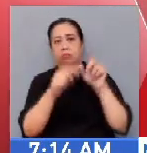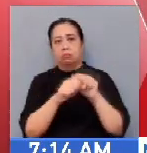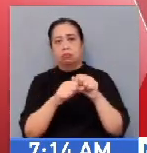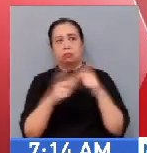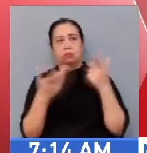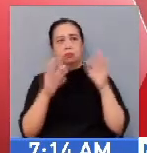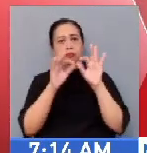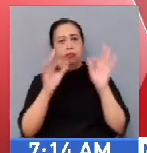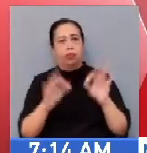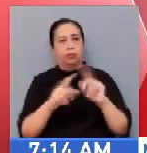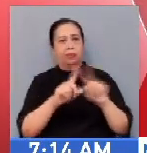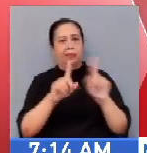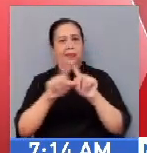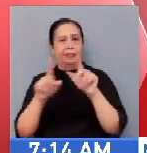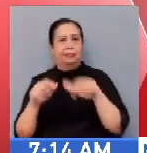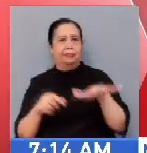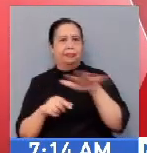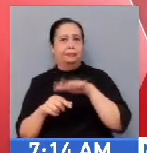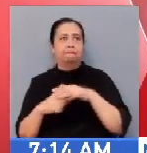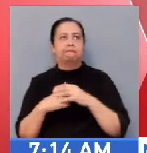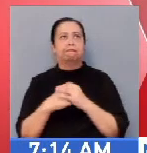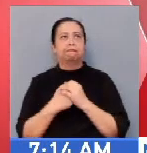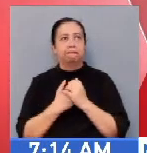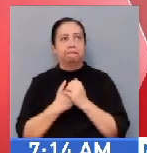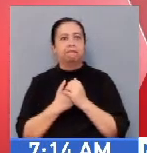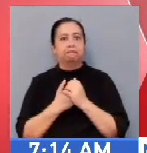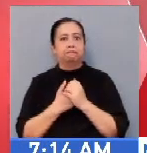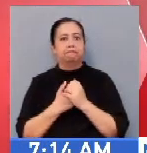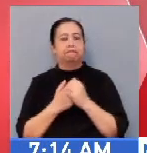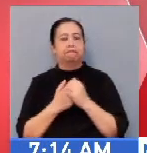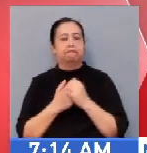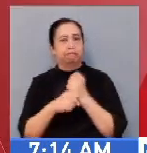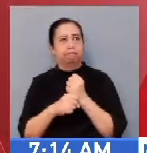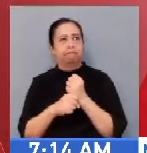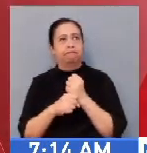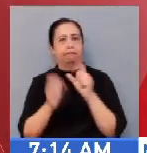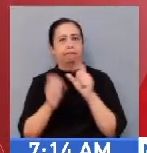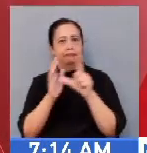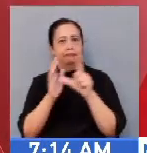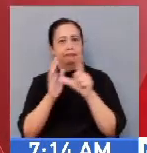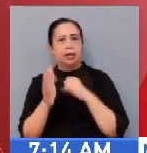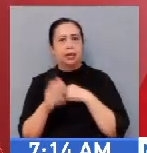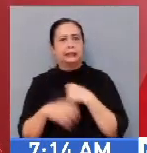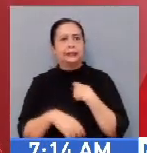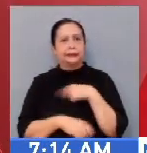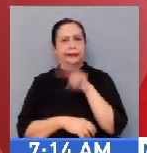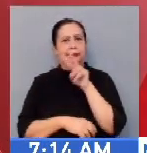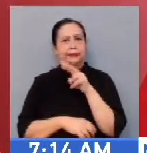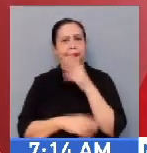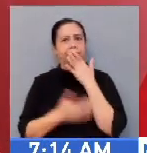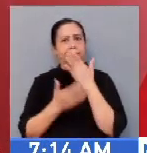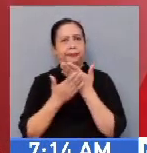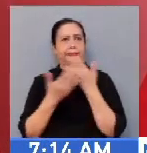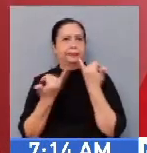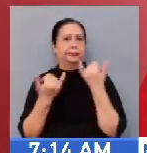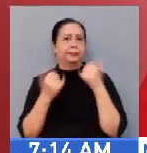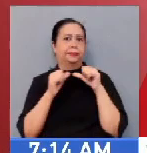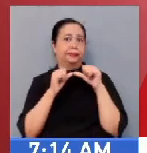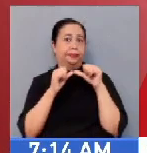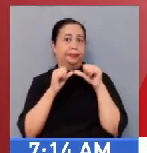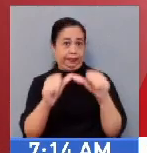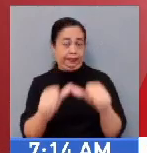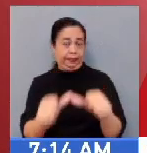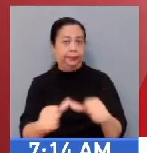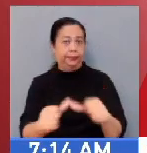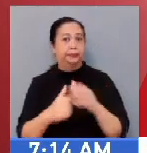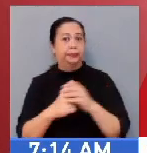iba't ibang mga batas. Opo. At nakikita kong magandang ipagpatuloy iyon sa ilalim